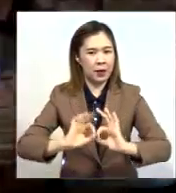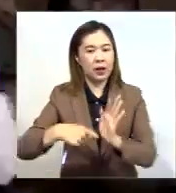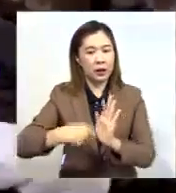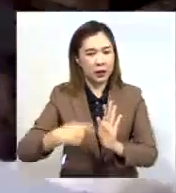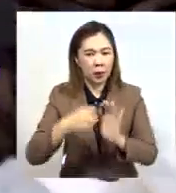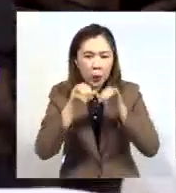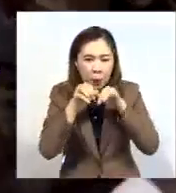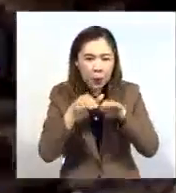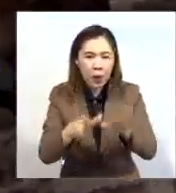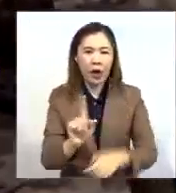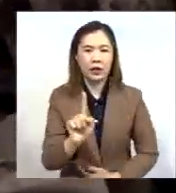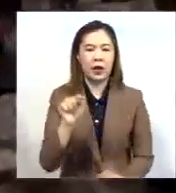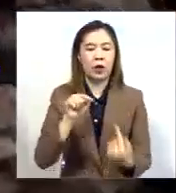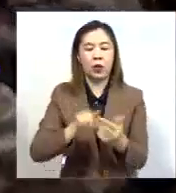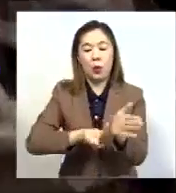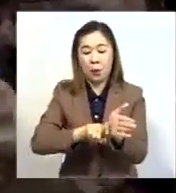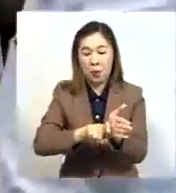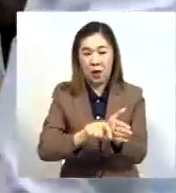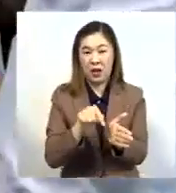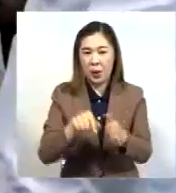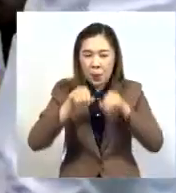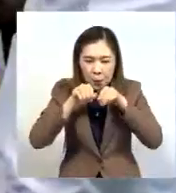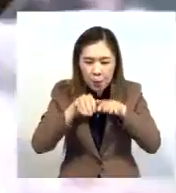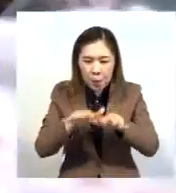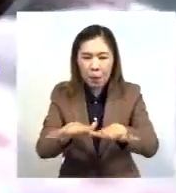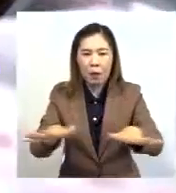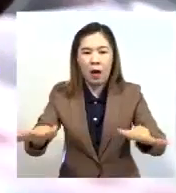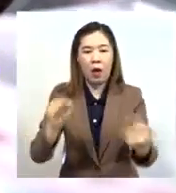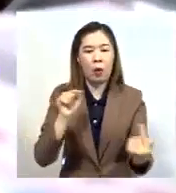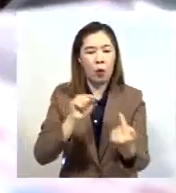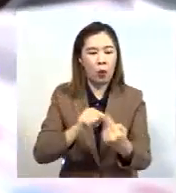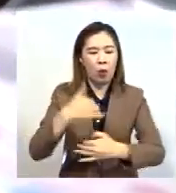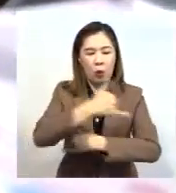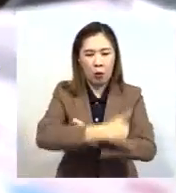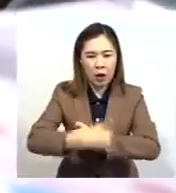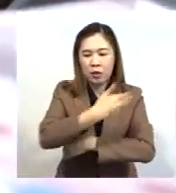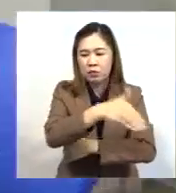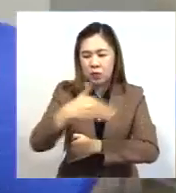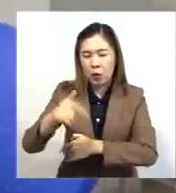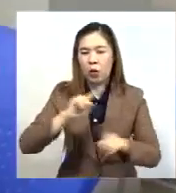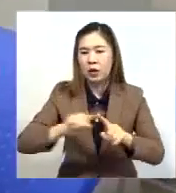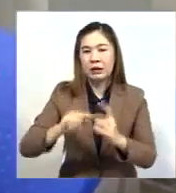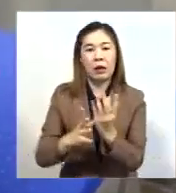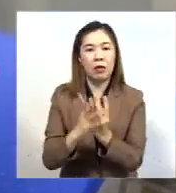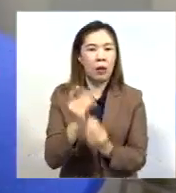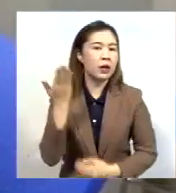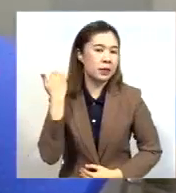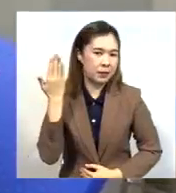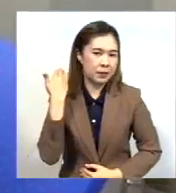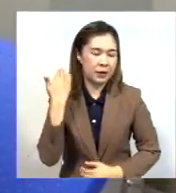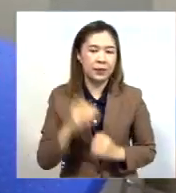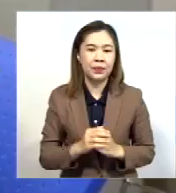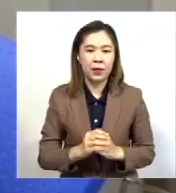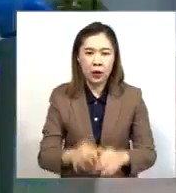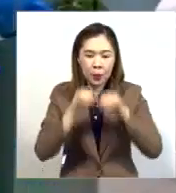าศดังกล่าวเนื่องจากเชื้อได้มีการแพร่ระบาดไปในหลายประเทศอย่างไม่หยุดยั้งในช่วงไม่กี่สัปดาห์ที่ผ่านมาการ